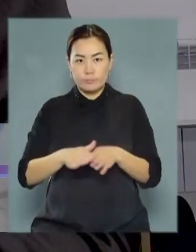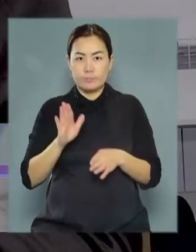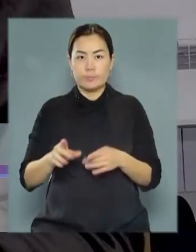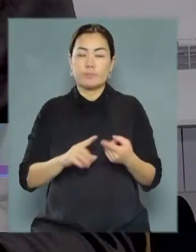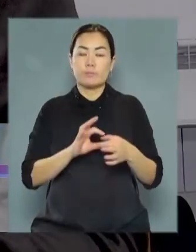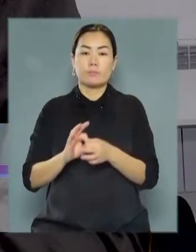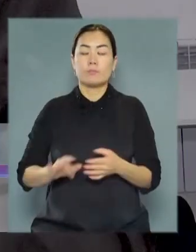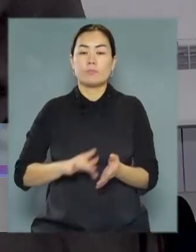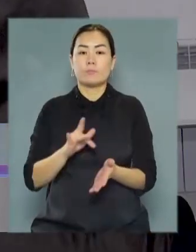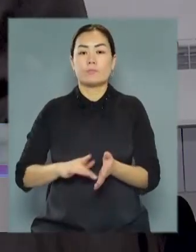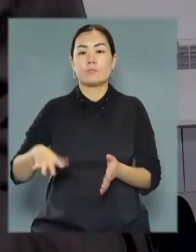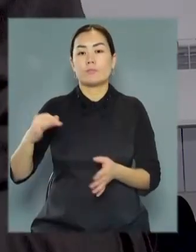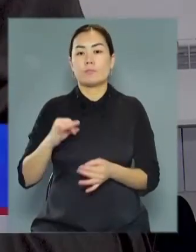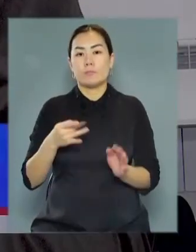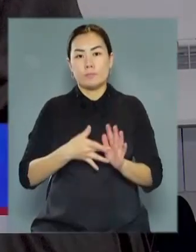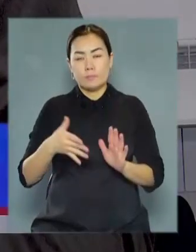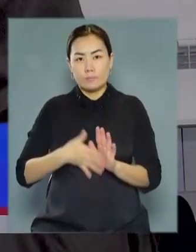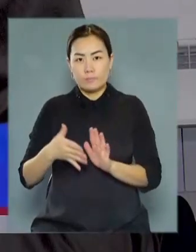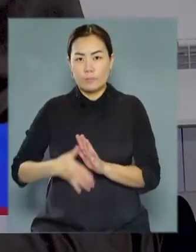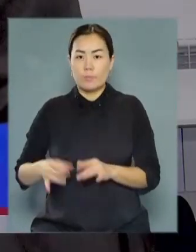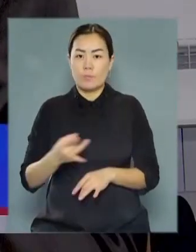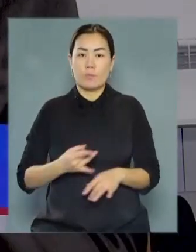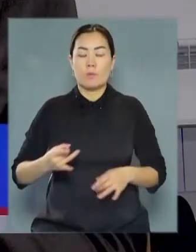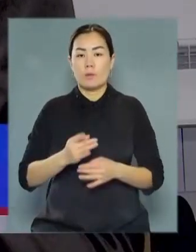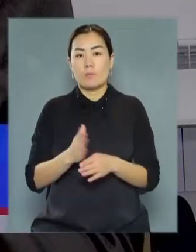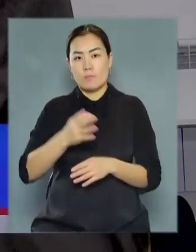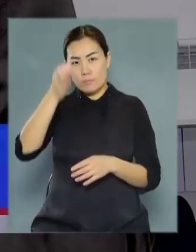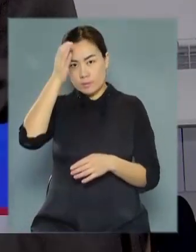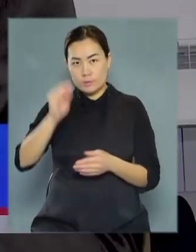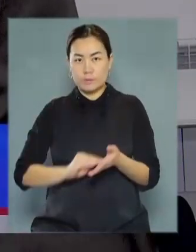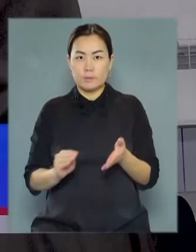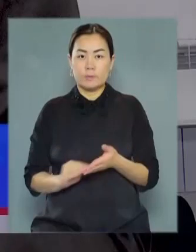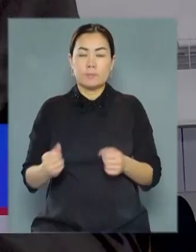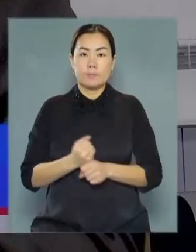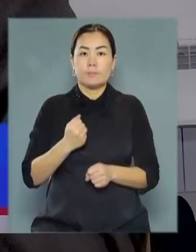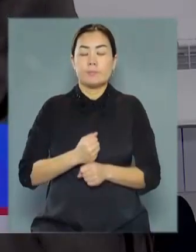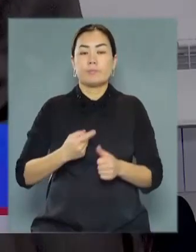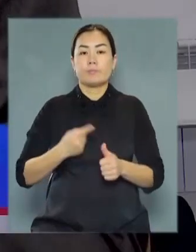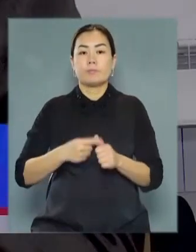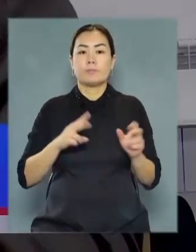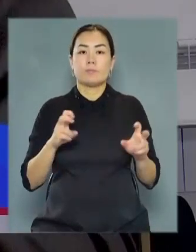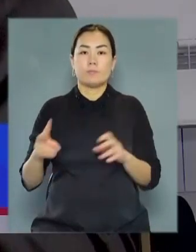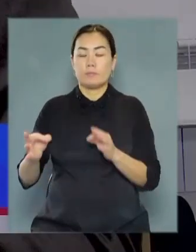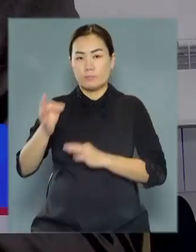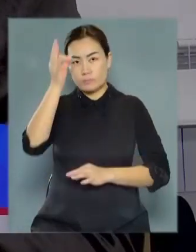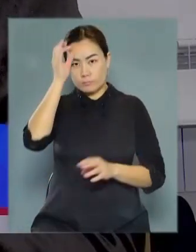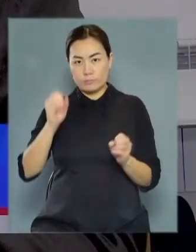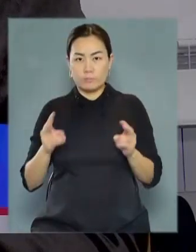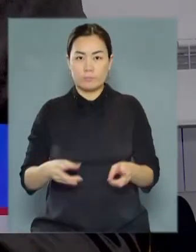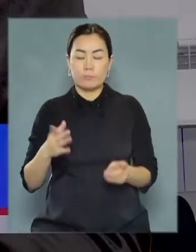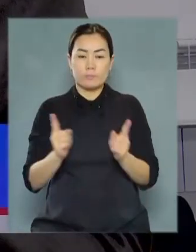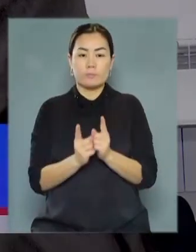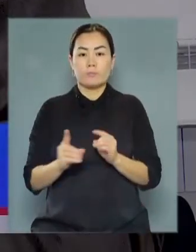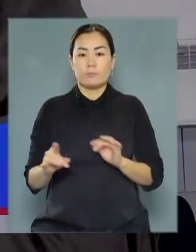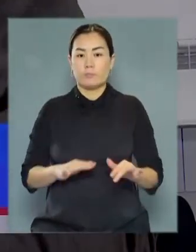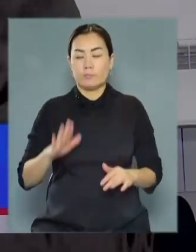асады. Бірлестік қаланың өткен тарихын зерттеу, өңірдің ағын жазушыларының, ғалымдарының атаулы күндерін естен шығармай,